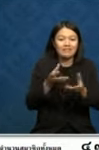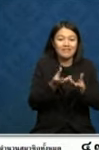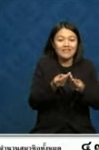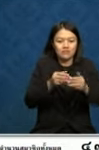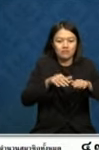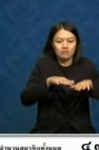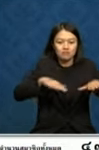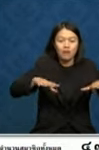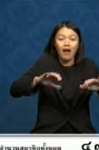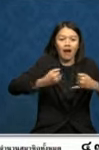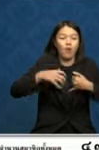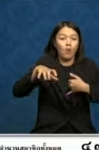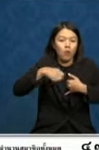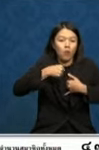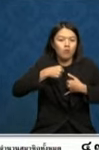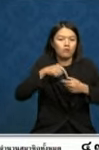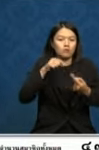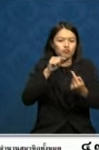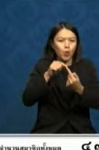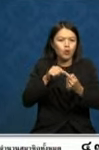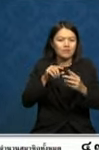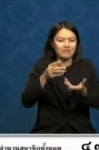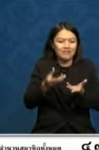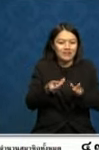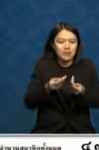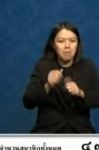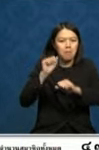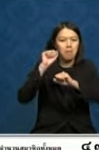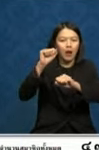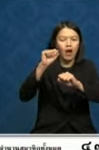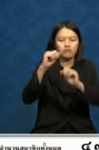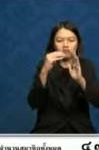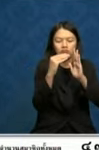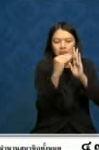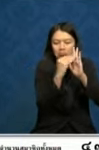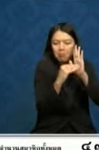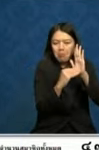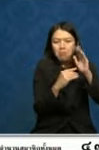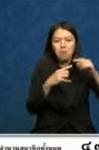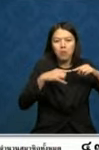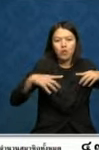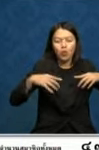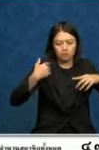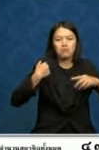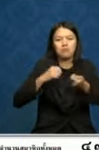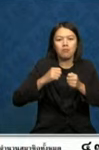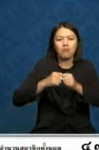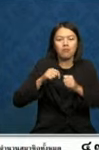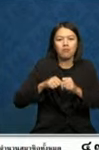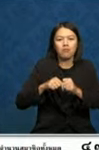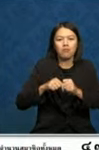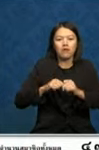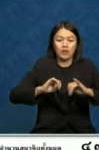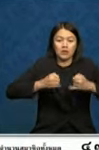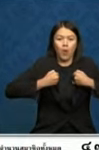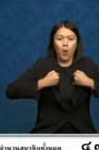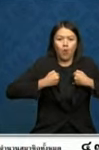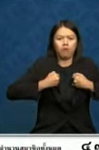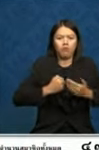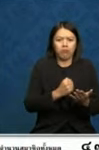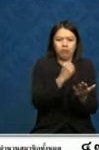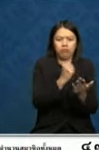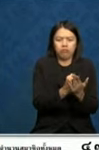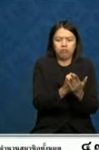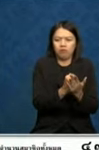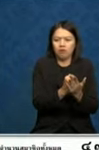องไม่ได้ตรงกับที่ดินตามประกาศอันนี้เป็นปัญหานะครับซึ่งไอ้ที่มันครอบครองไม่ตรงตามประกาศนั่นแหละไปทับ